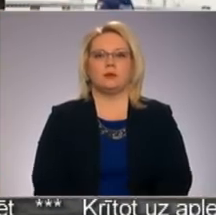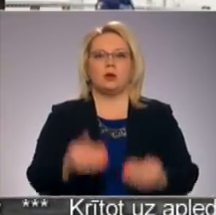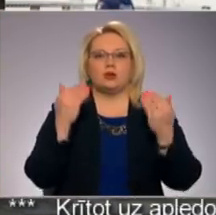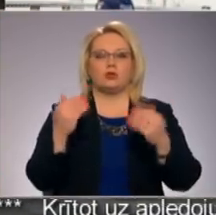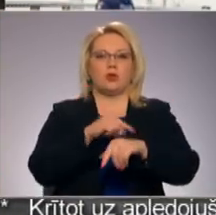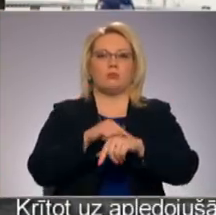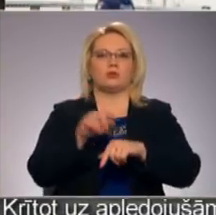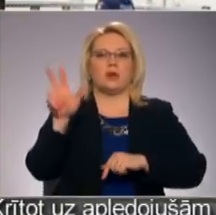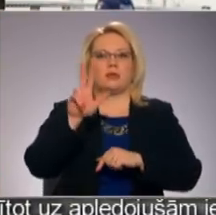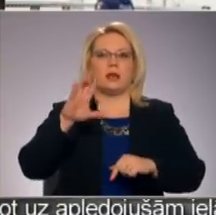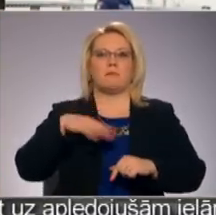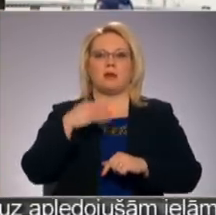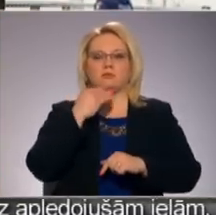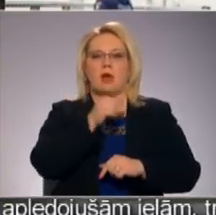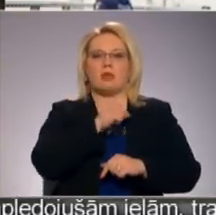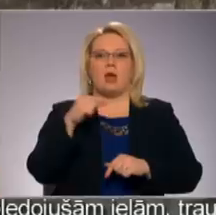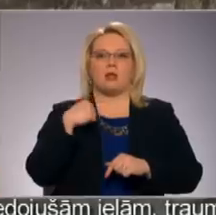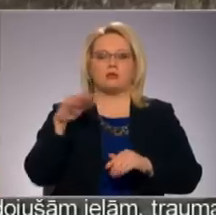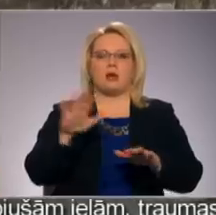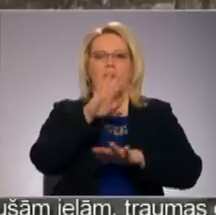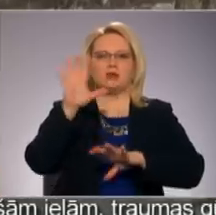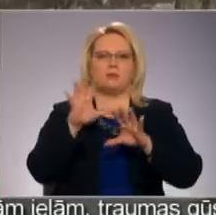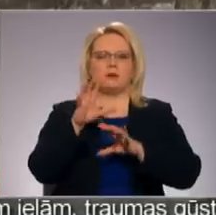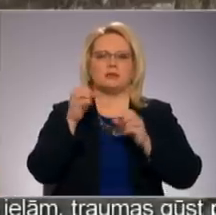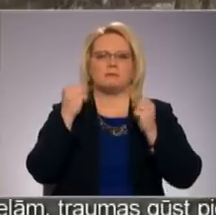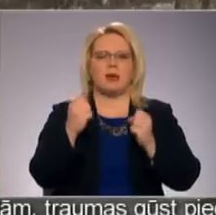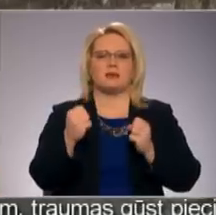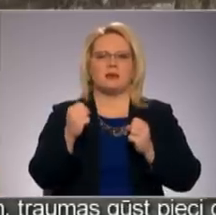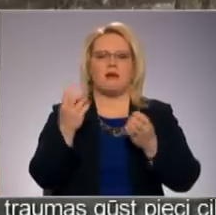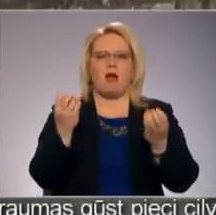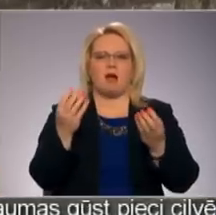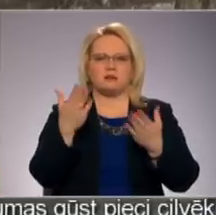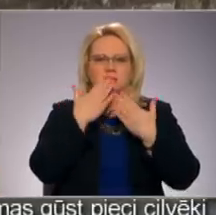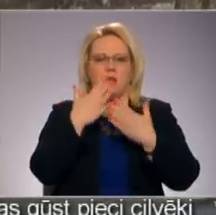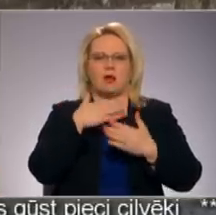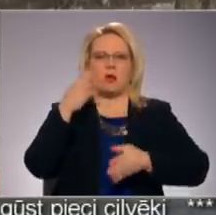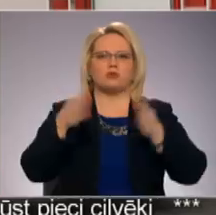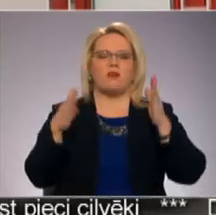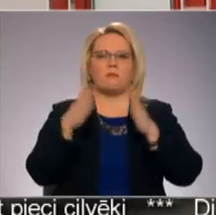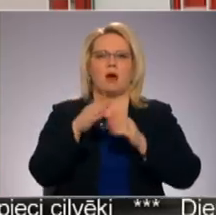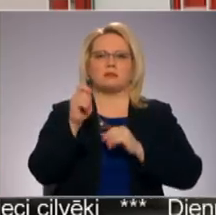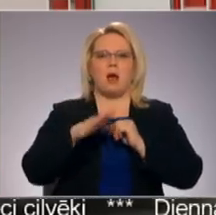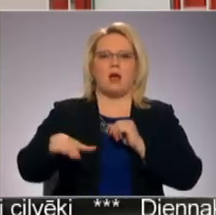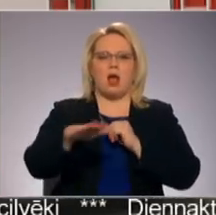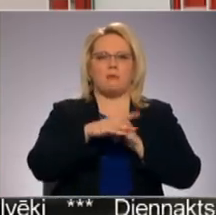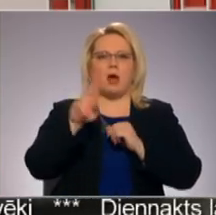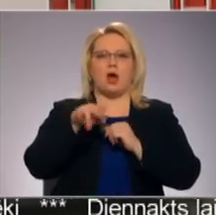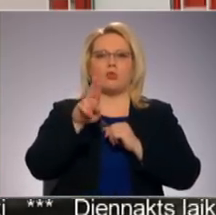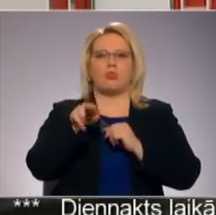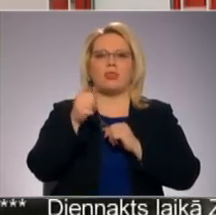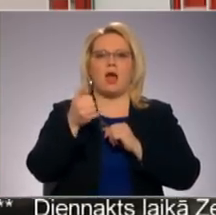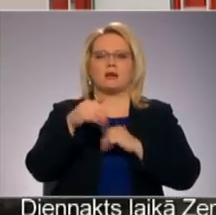Šodien ap 3:00 pēcpusdienā Talsos gaisā virmoja spēcīga gāzes smaka. Daudzdzīvokļu mājas pagalmā Dundagas ielā 12